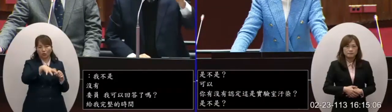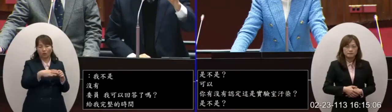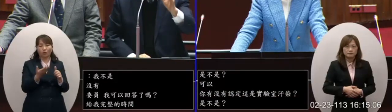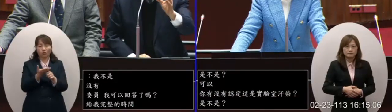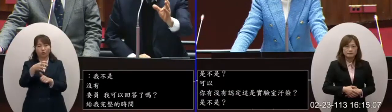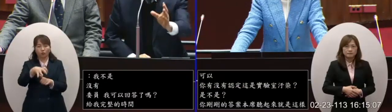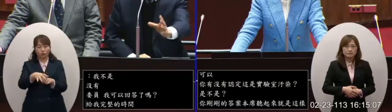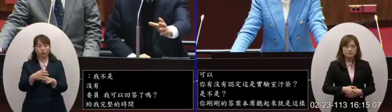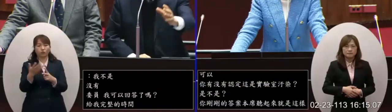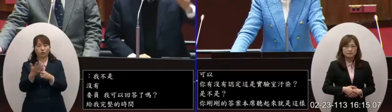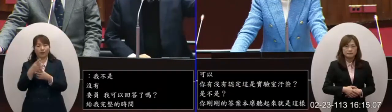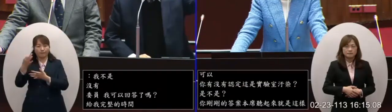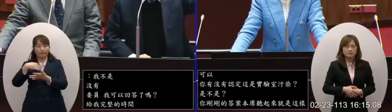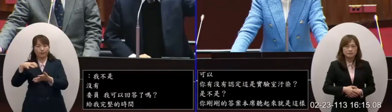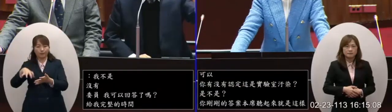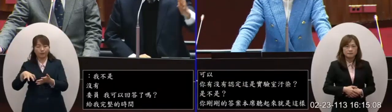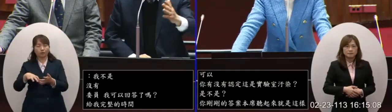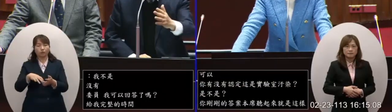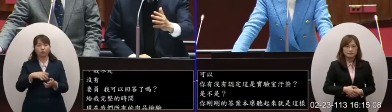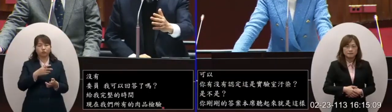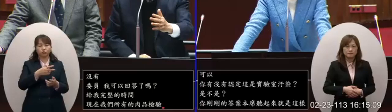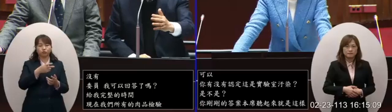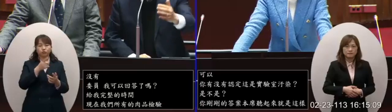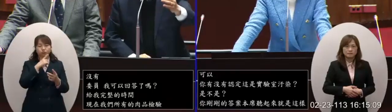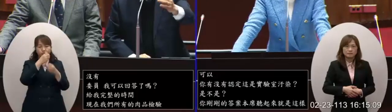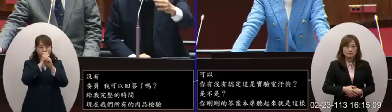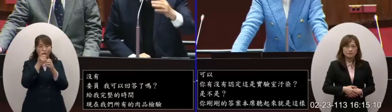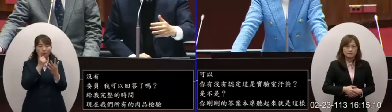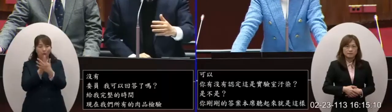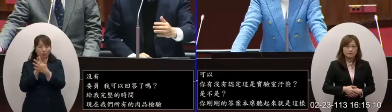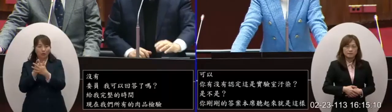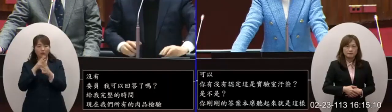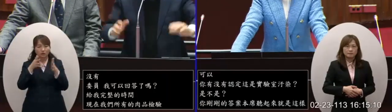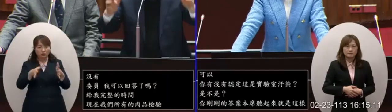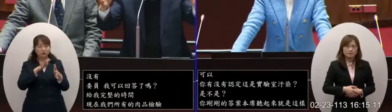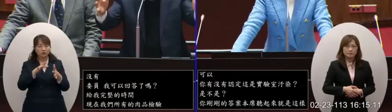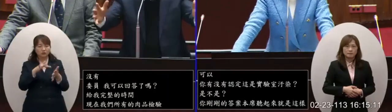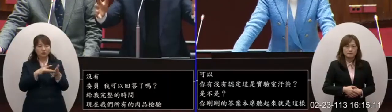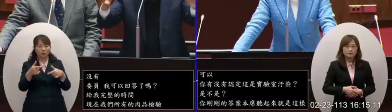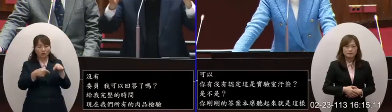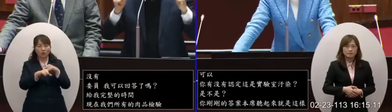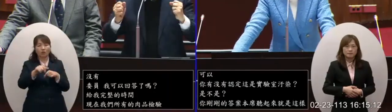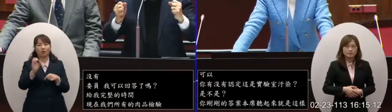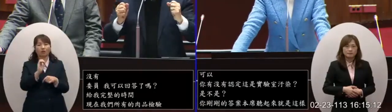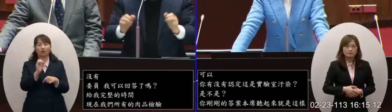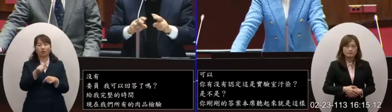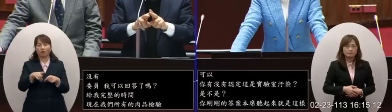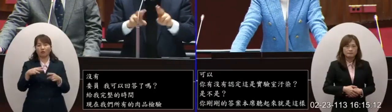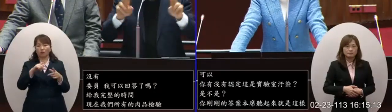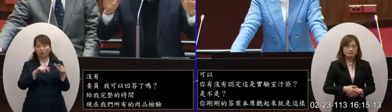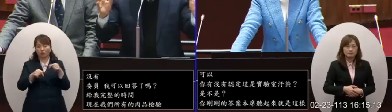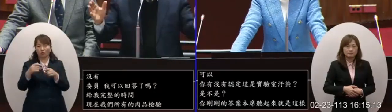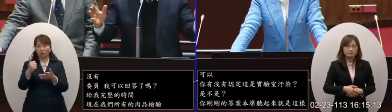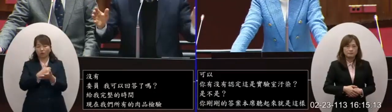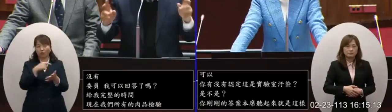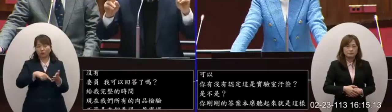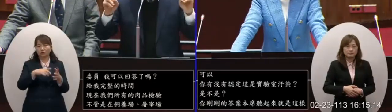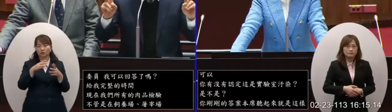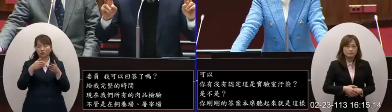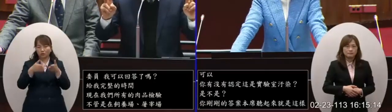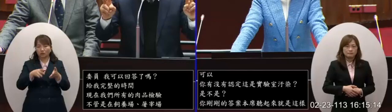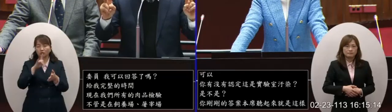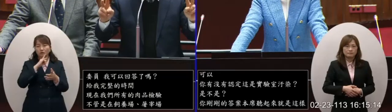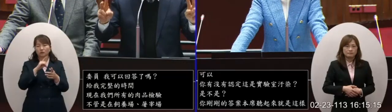宰场，或者是卖场，都没有检验出来西部特罗，而西部特罗进口以后只分布